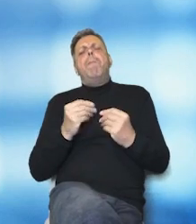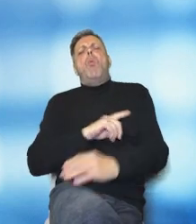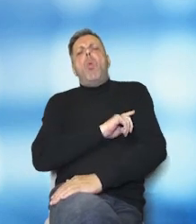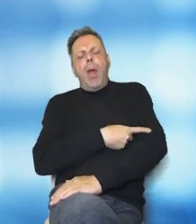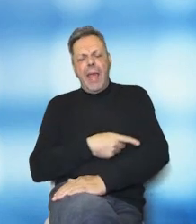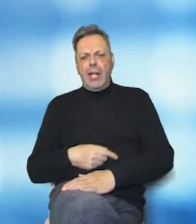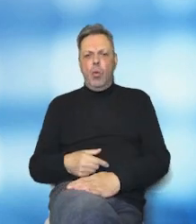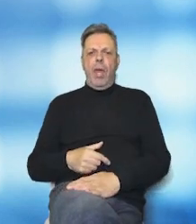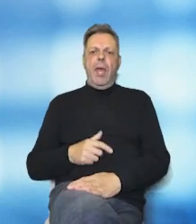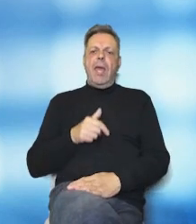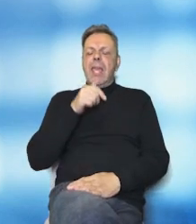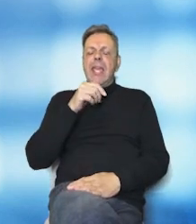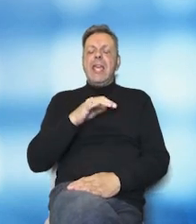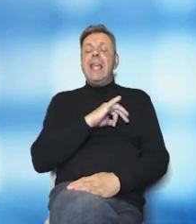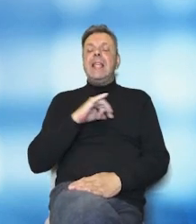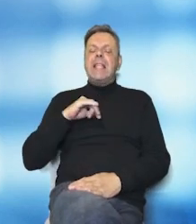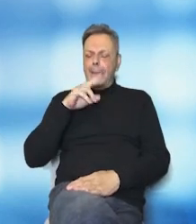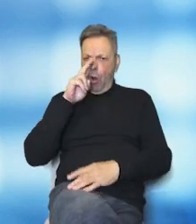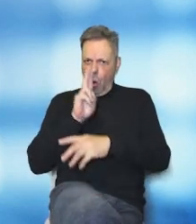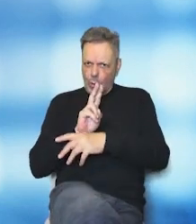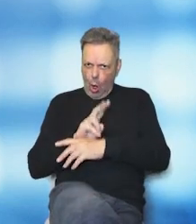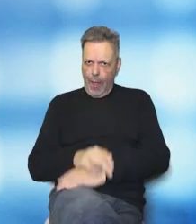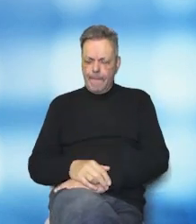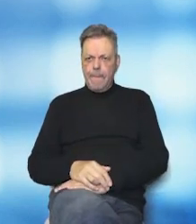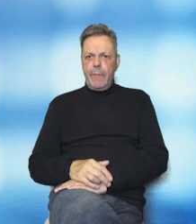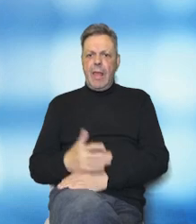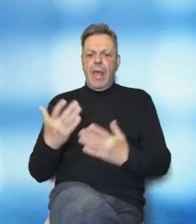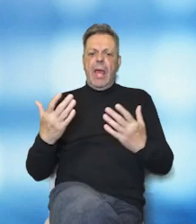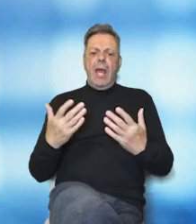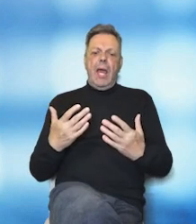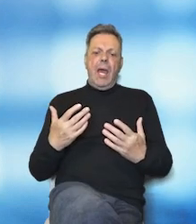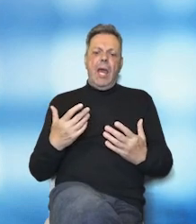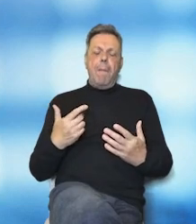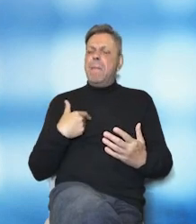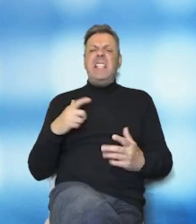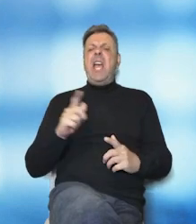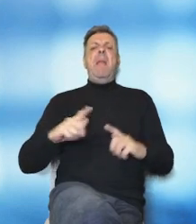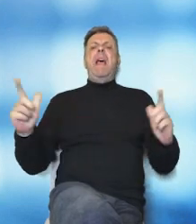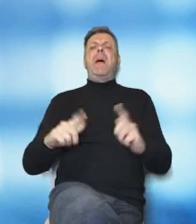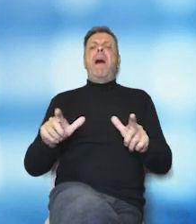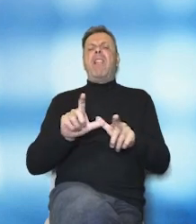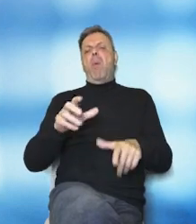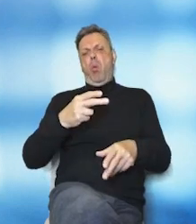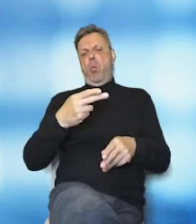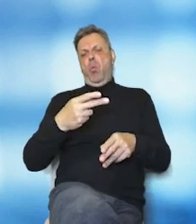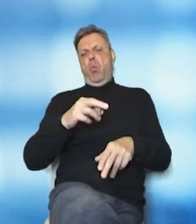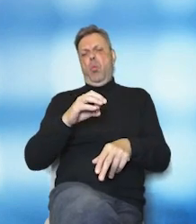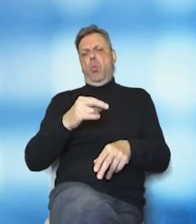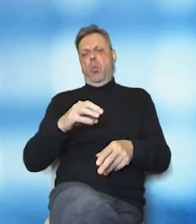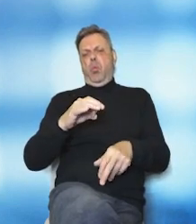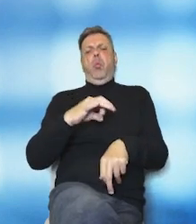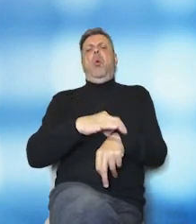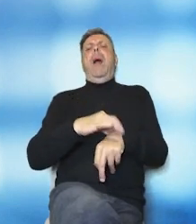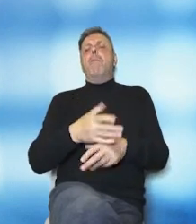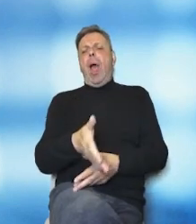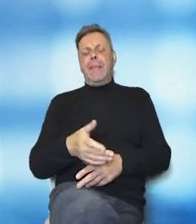energije i samo kontrole. I kada, normalno, ne zabavljamo se u ordinaciji, normalno,